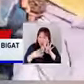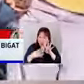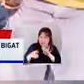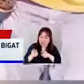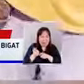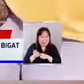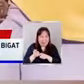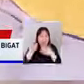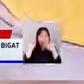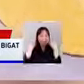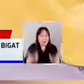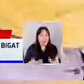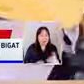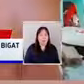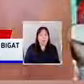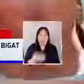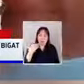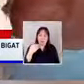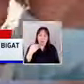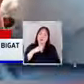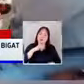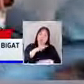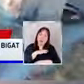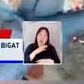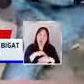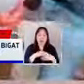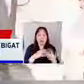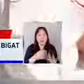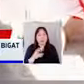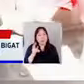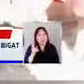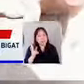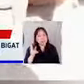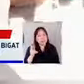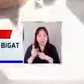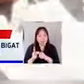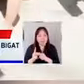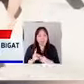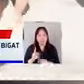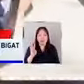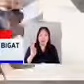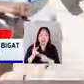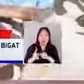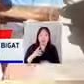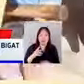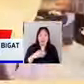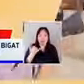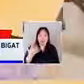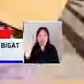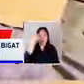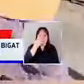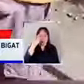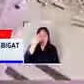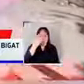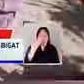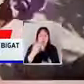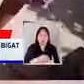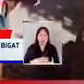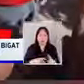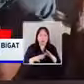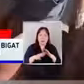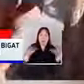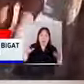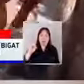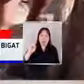Kung dati masaya na raw siya sa mga huli nasa 30 hanggang 40 kilos ang isa, ang huli na ito ni Jong, nasa 8 talampakan ang haba at tumitimbang na